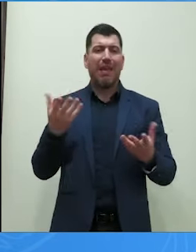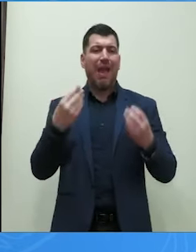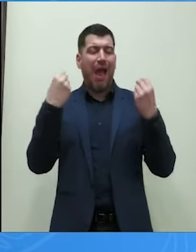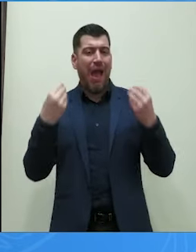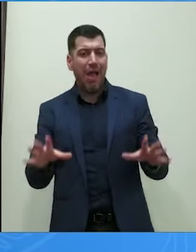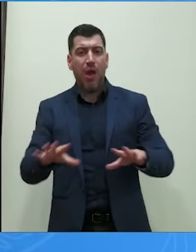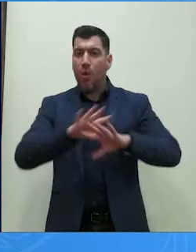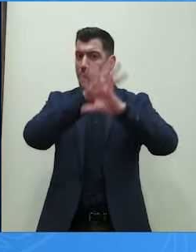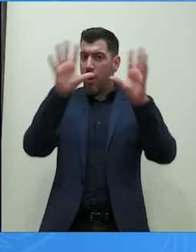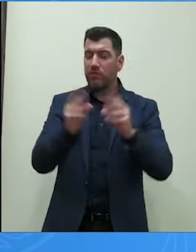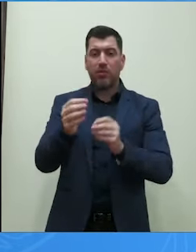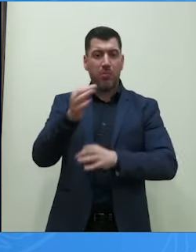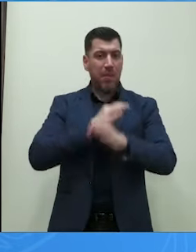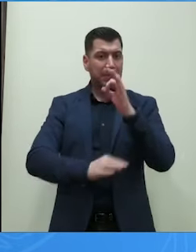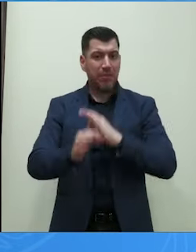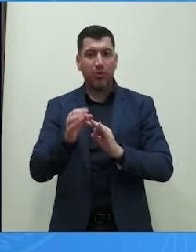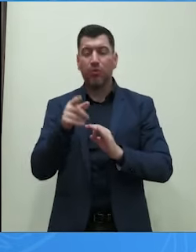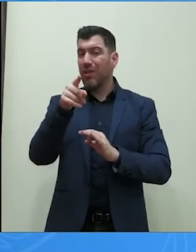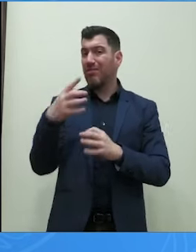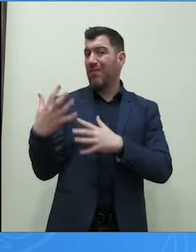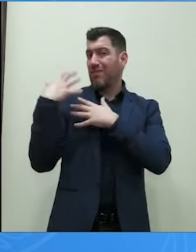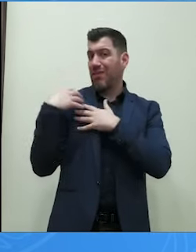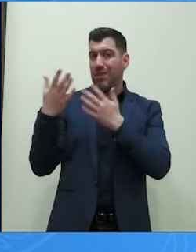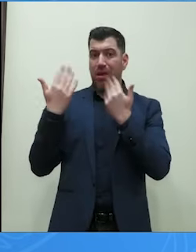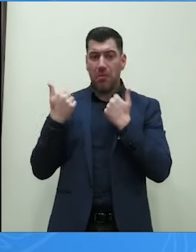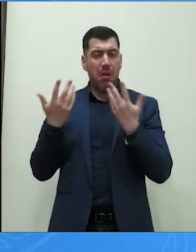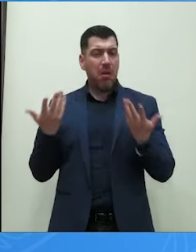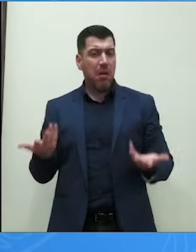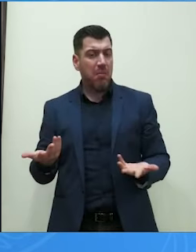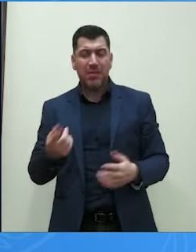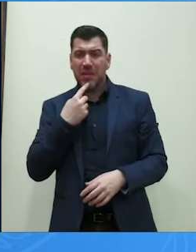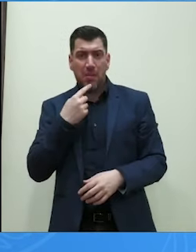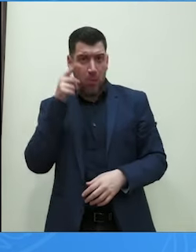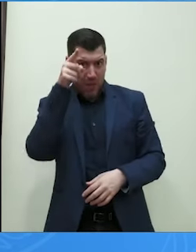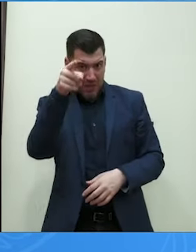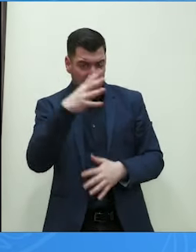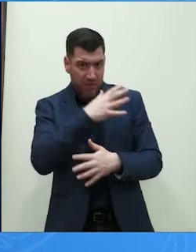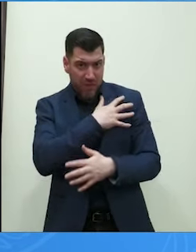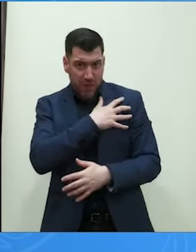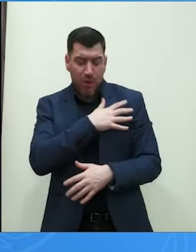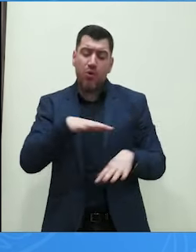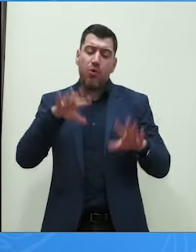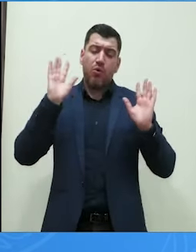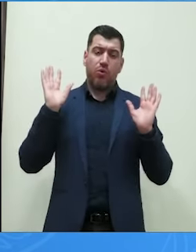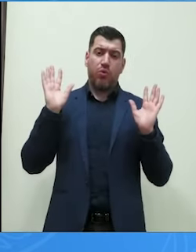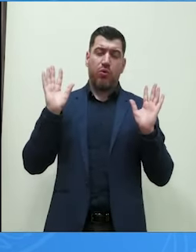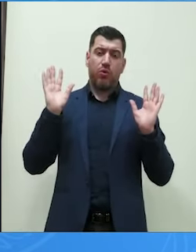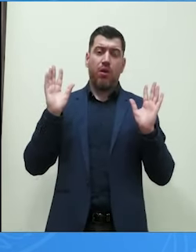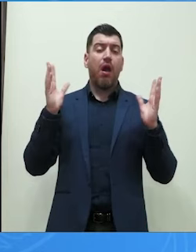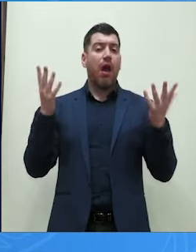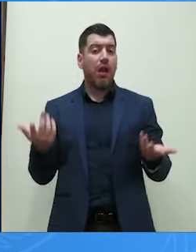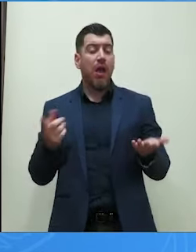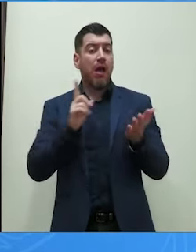που χαρακτηρίσατε, ότι δεν έχετε ευθύνες. Εμείς δεν βάζουμε το ζήτημα το ότι έχετε εσείς ευθύνες. Παρ' όλα αυτά, πρέπει να δούμε